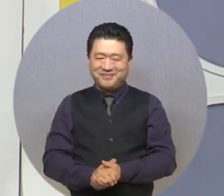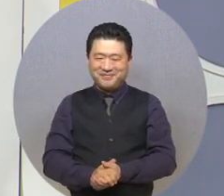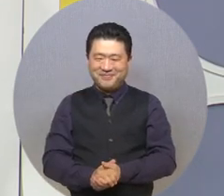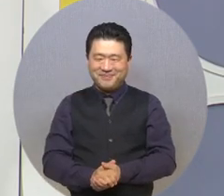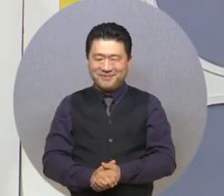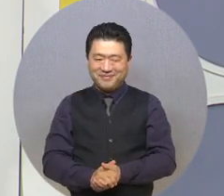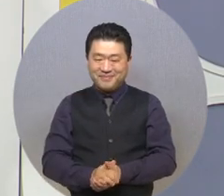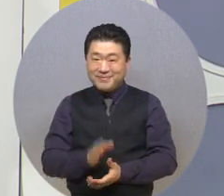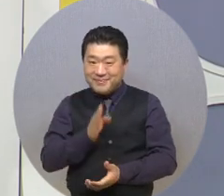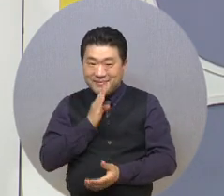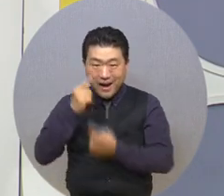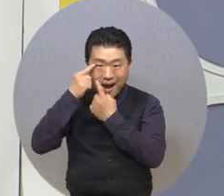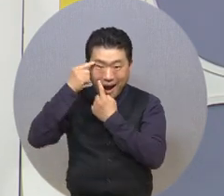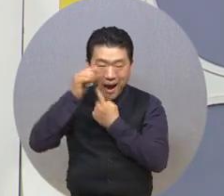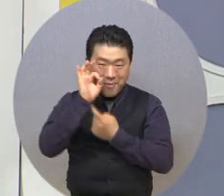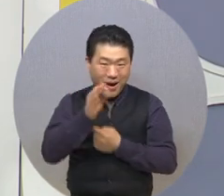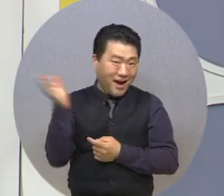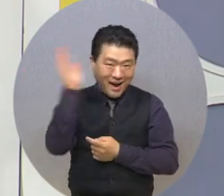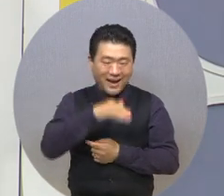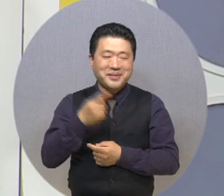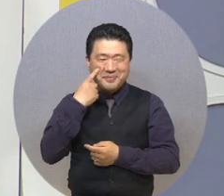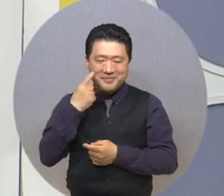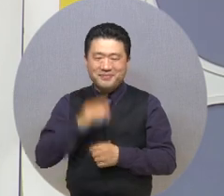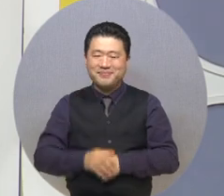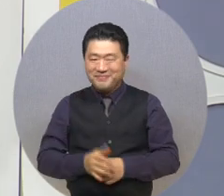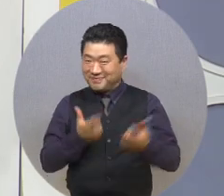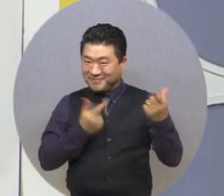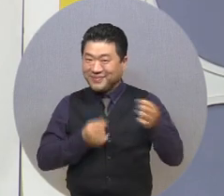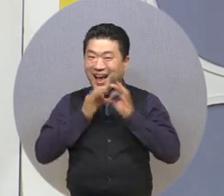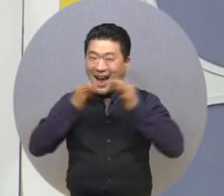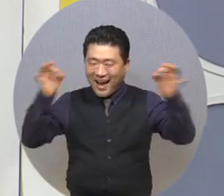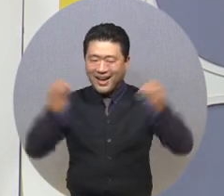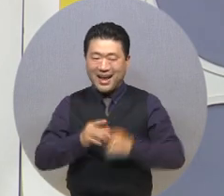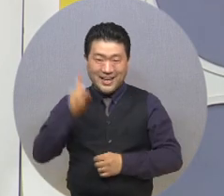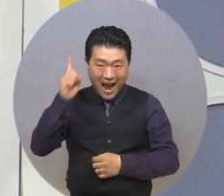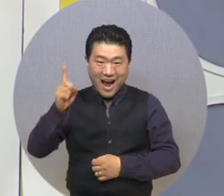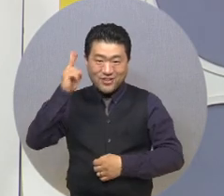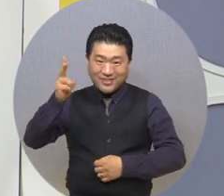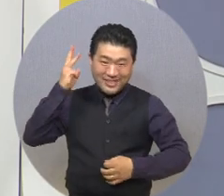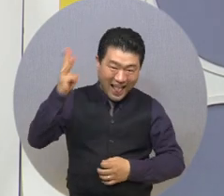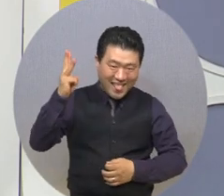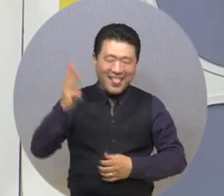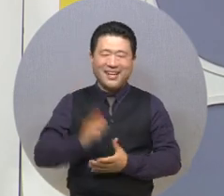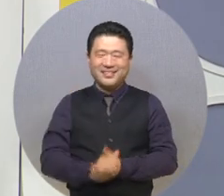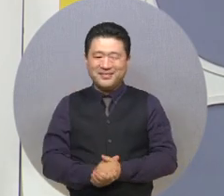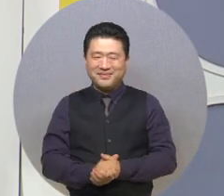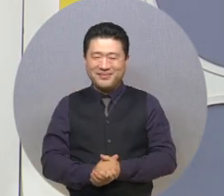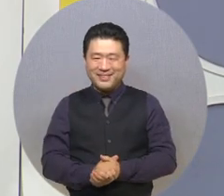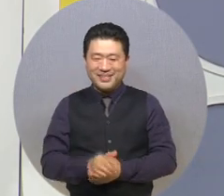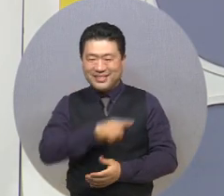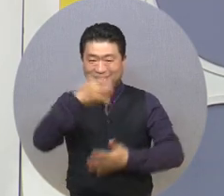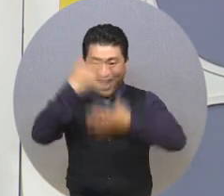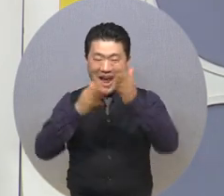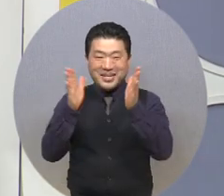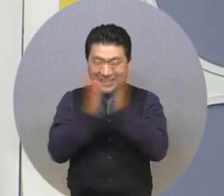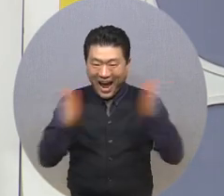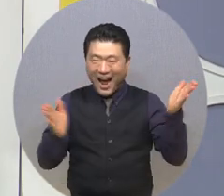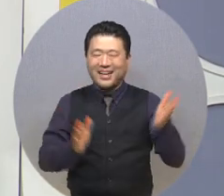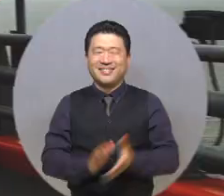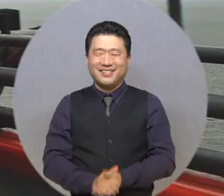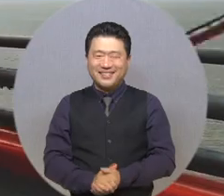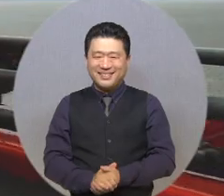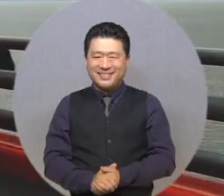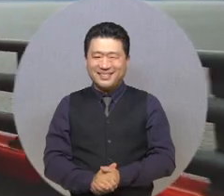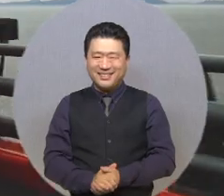우리 진면목 찾으러 가야 되니까 함께 외쳐볼까요? 네. 하나, 둘, 셋. 영상